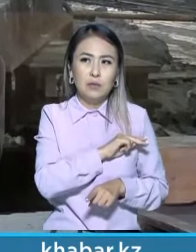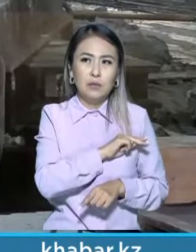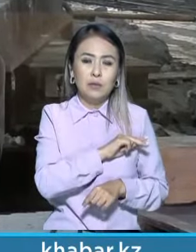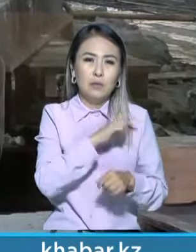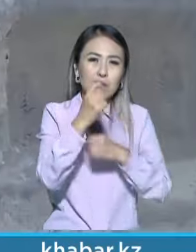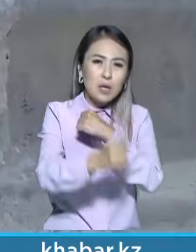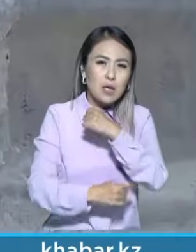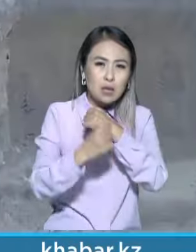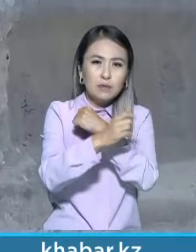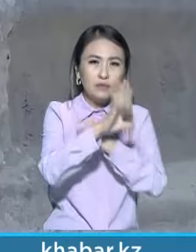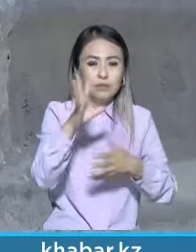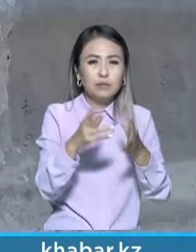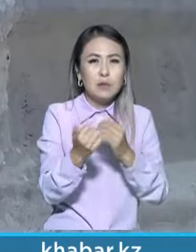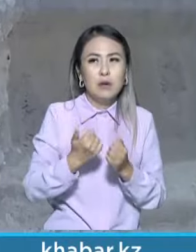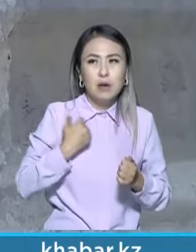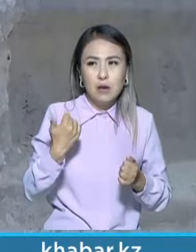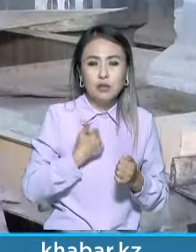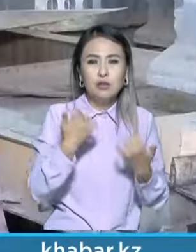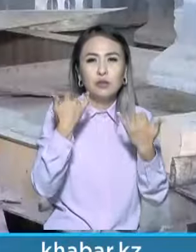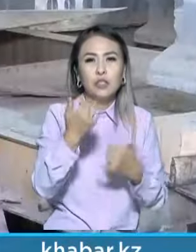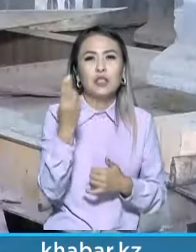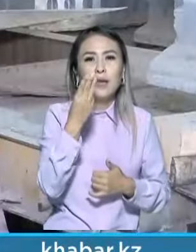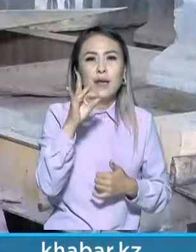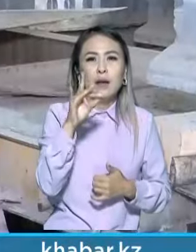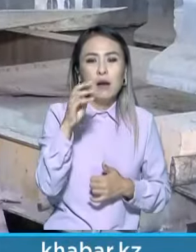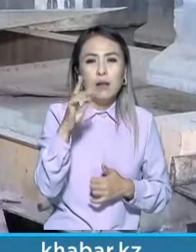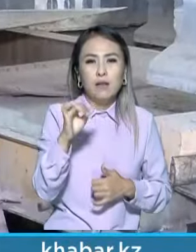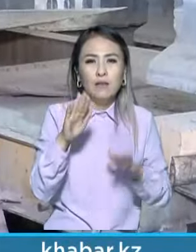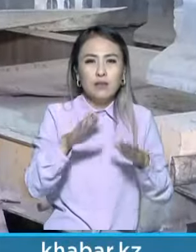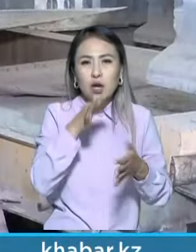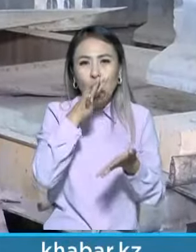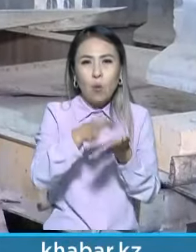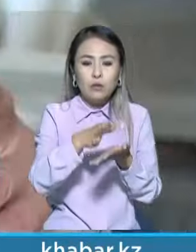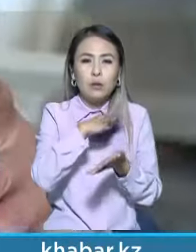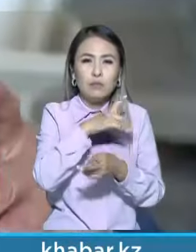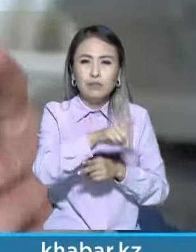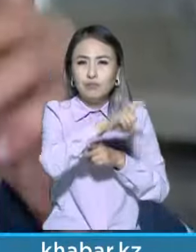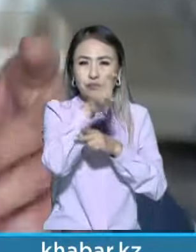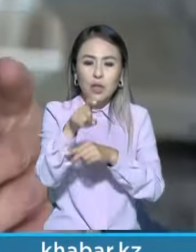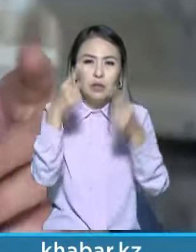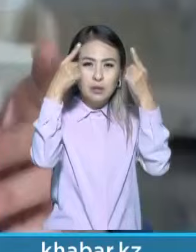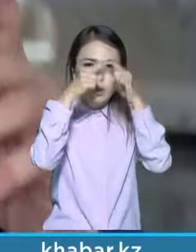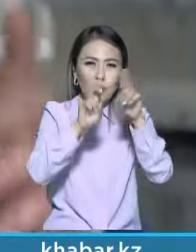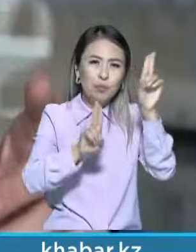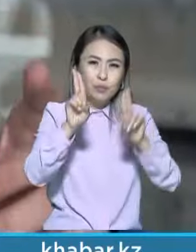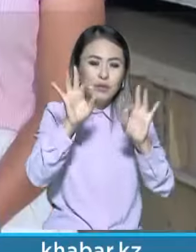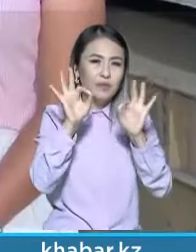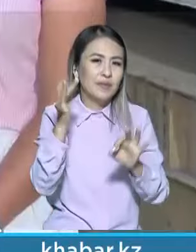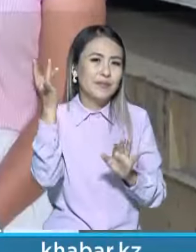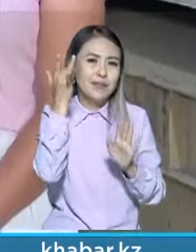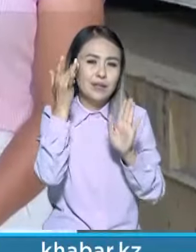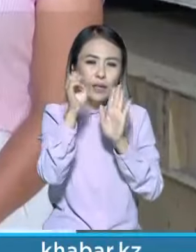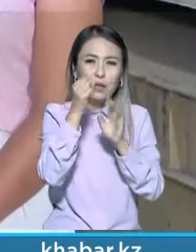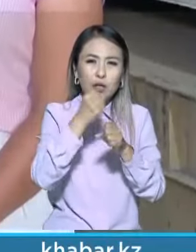жіберген материалдарың мақтанамыз, қуаныш. Шералы Ядгаров жұмысына асқан жауапкершілікпен қарап, жүк тиеуді техникалық қауіпсіздік ережелерін қатаң сақтайды.